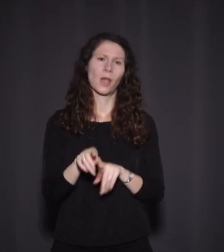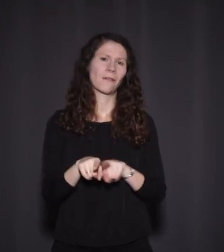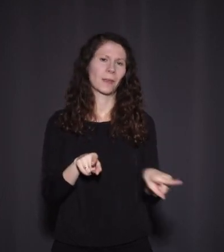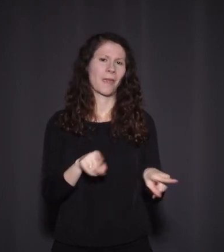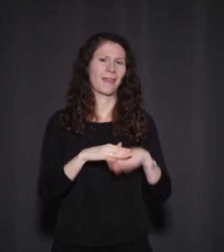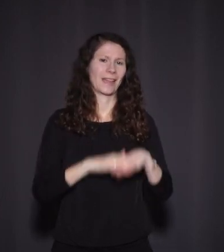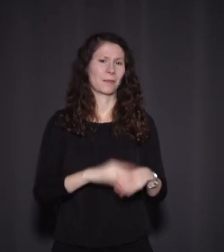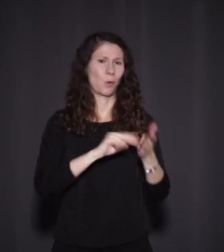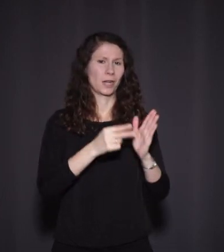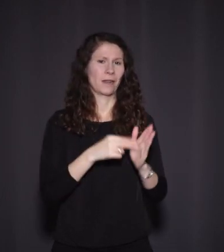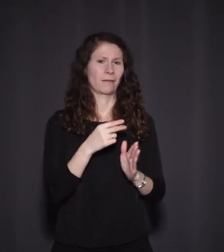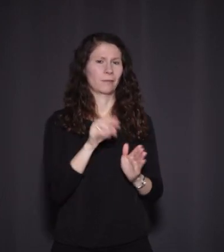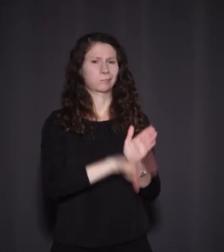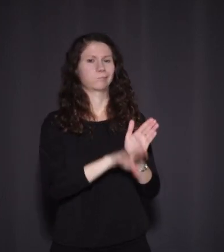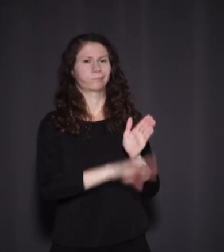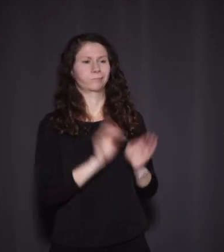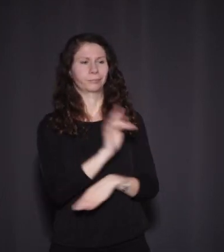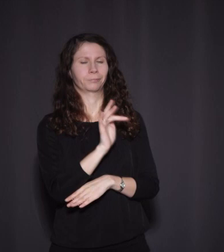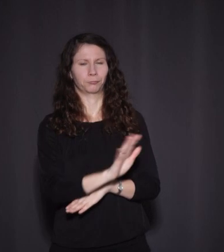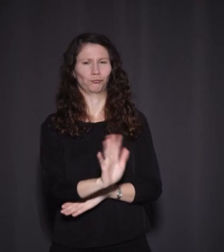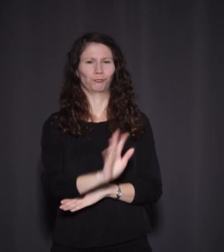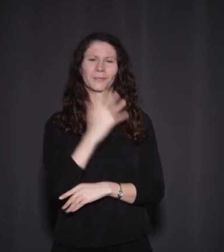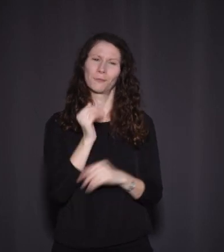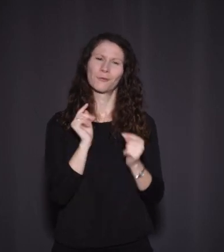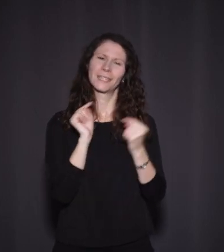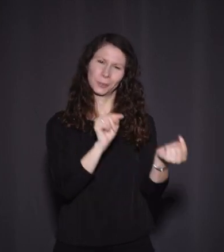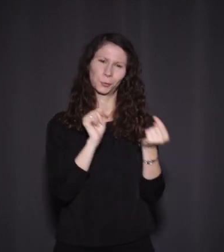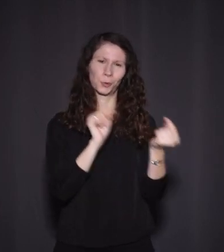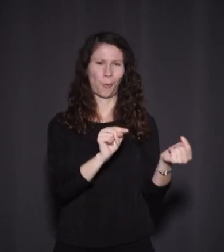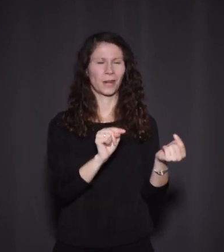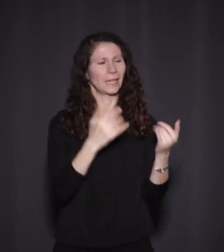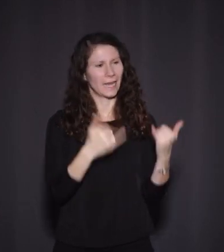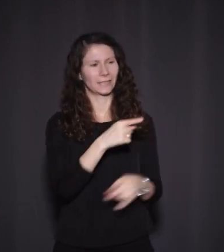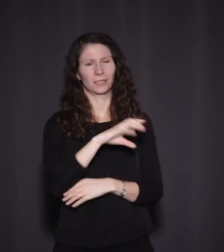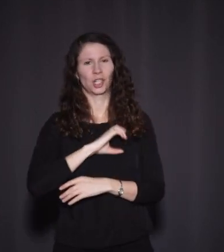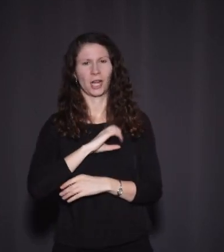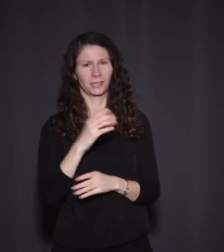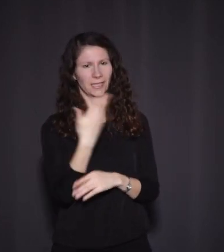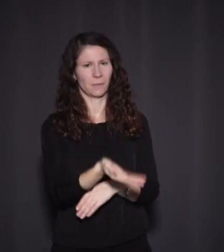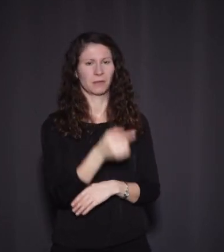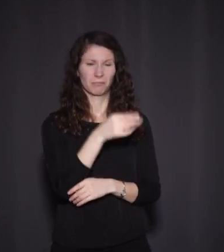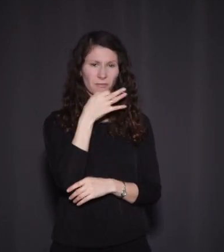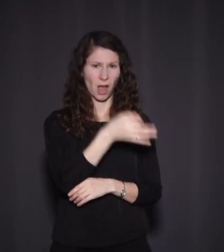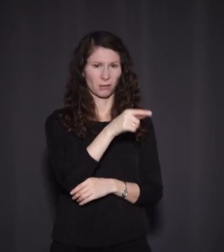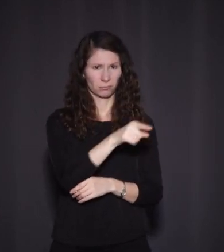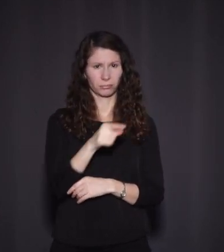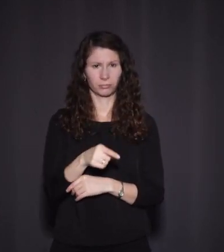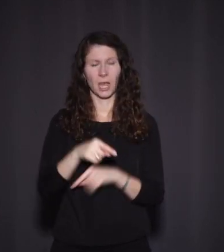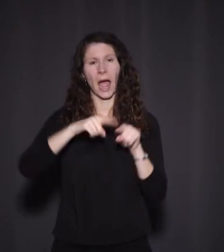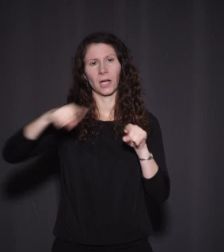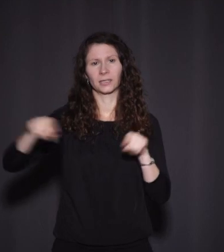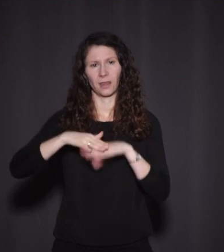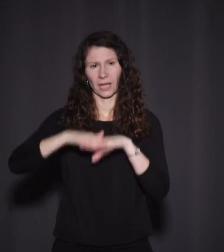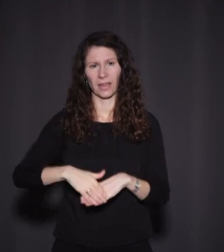worden ist, nein, auch die Gelegenheit, nein, ist ja alles im Rahmen, wir wollen ja diskutieren, auch die Gelegenheit geben. Sind Sie enttäuscht, dass Sie Ihre Aktienrente nicht ganz